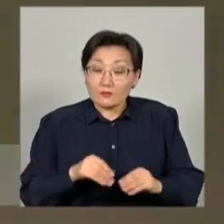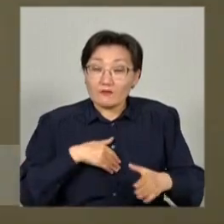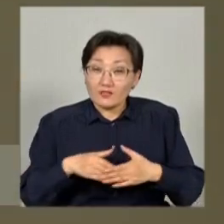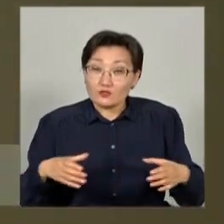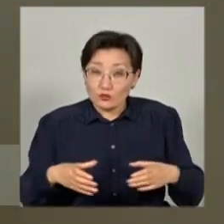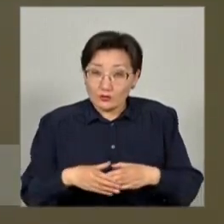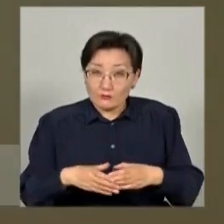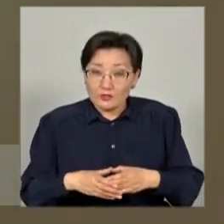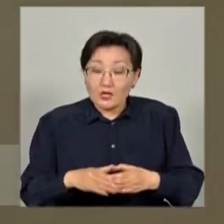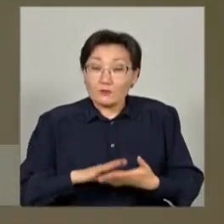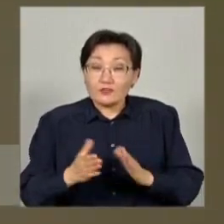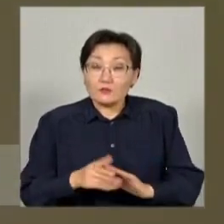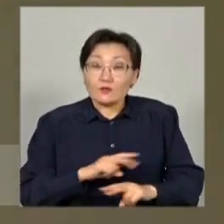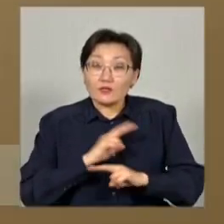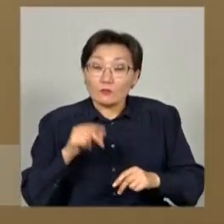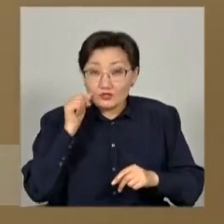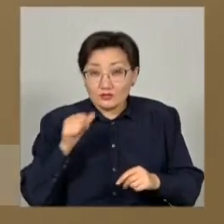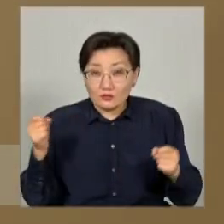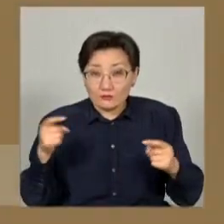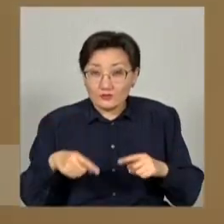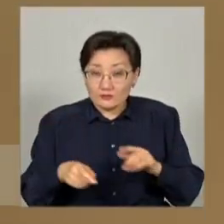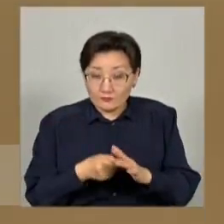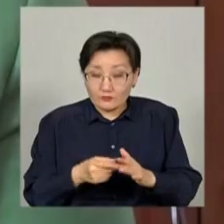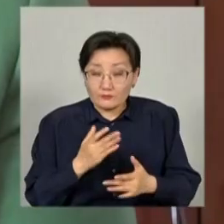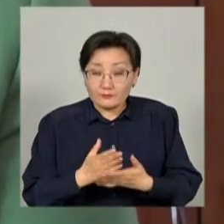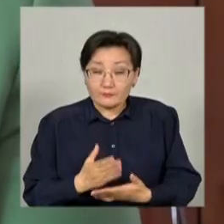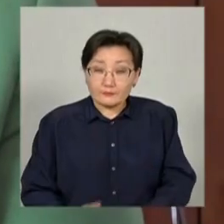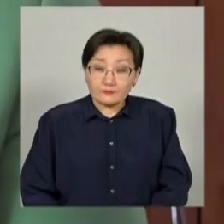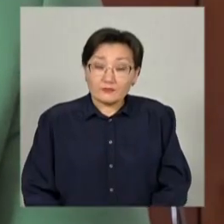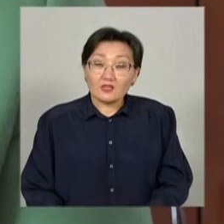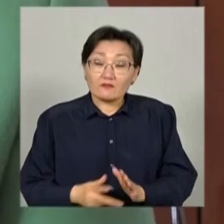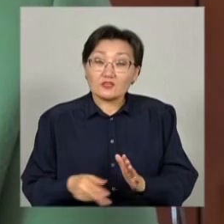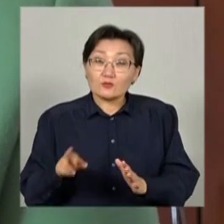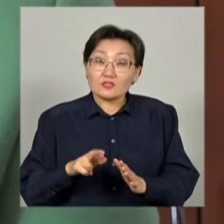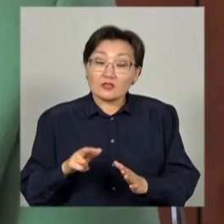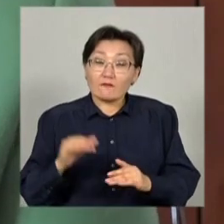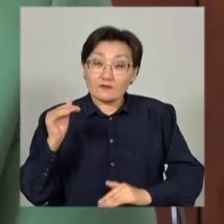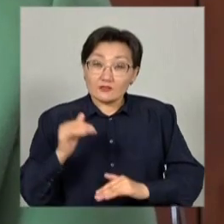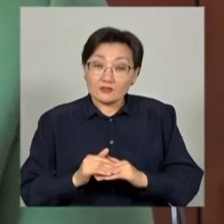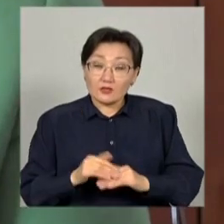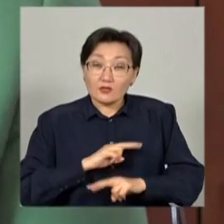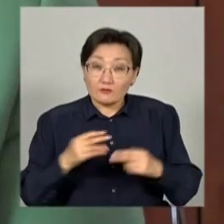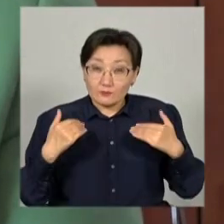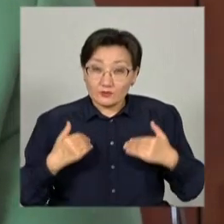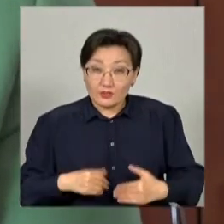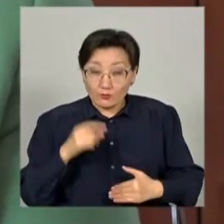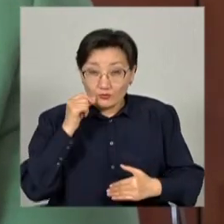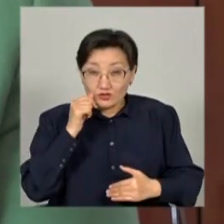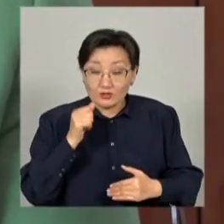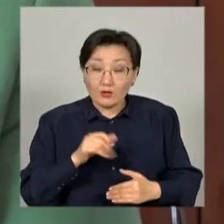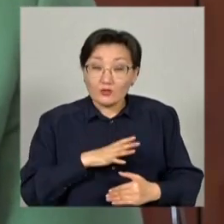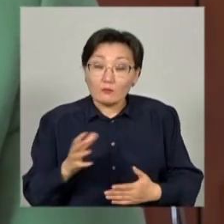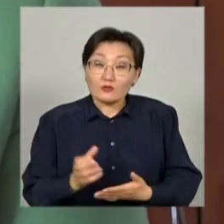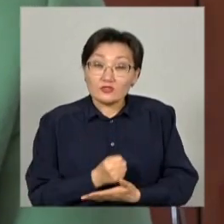волонтерами. Обстоятельства смерти мужчины выясняются. 8 января вечером тело пропавшего мужчины